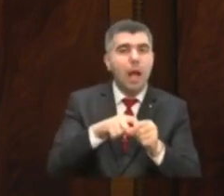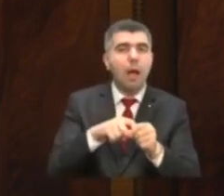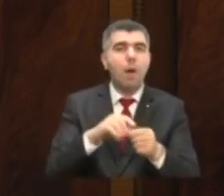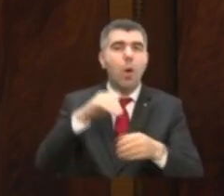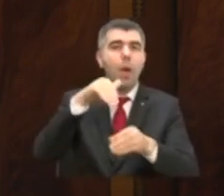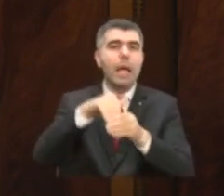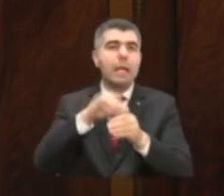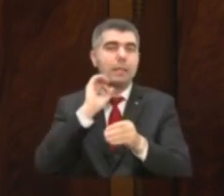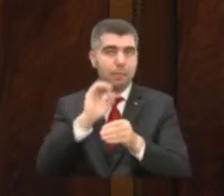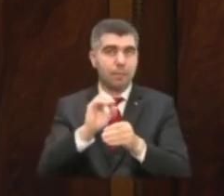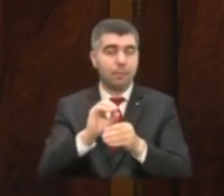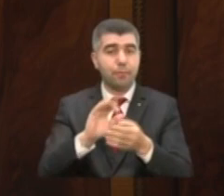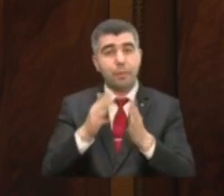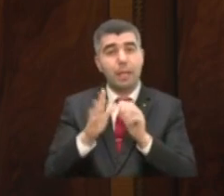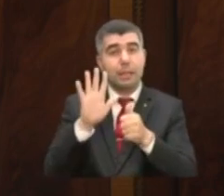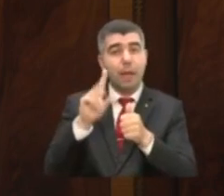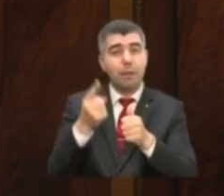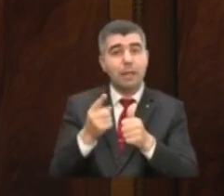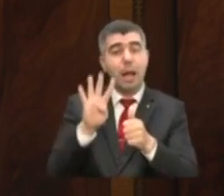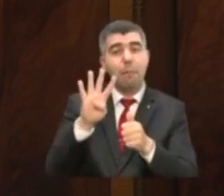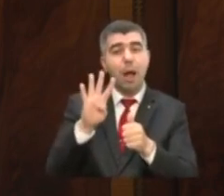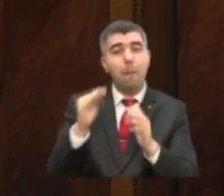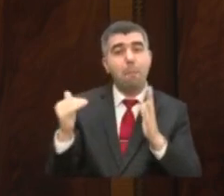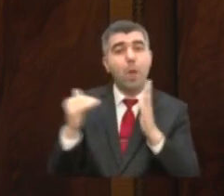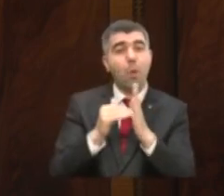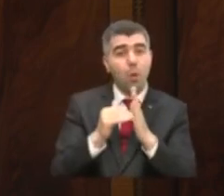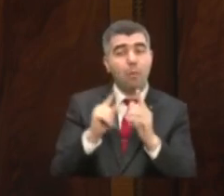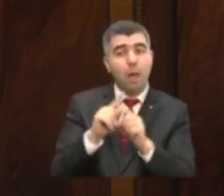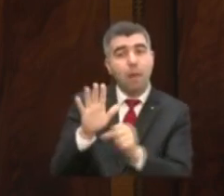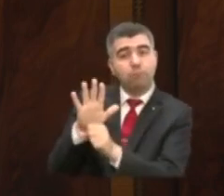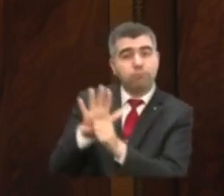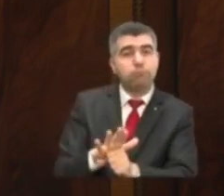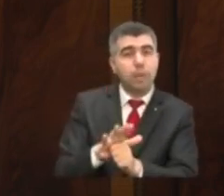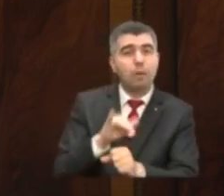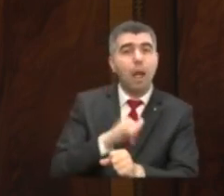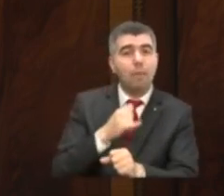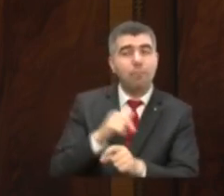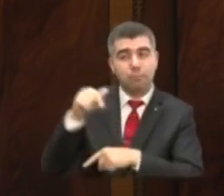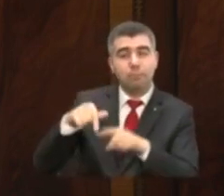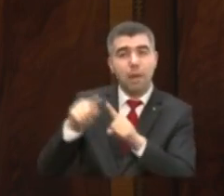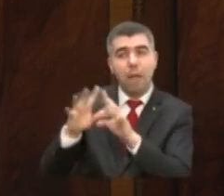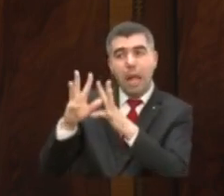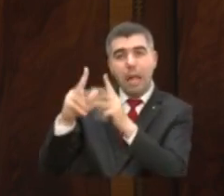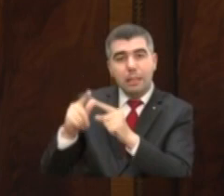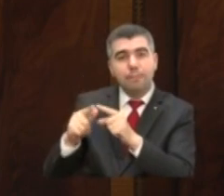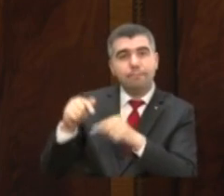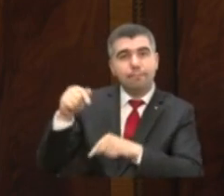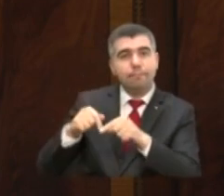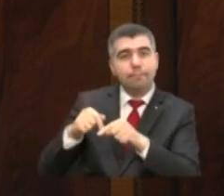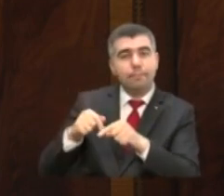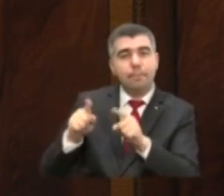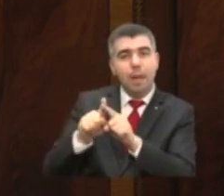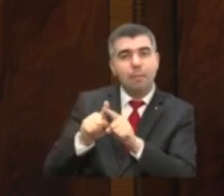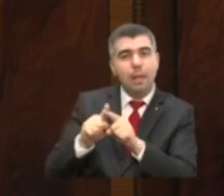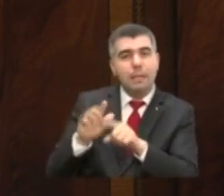من 6.4 مليون شاب اليوم في وضعية هشاشة. هذه إحصائيات جاءت في الأرضية من أجل بلورة